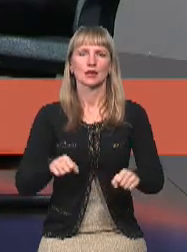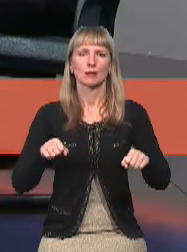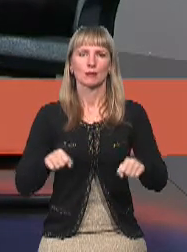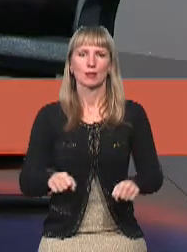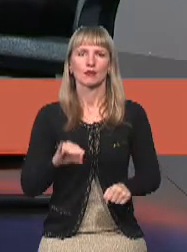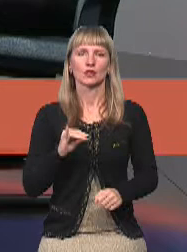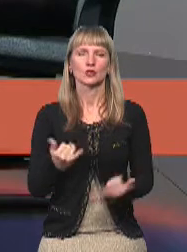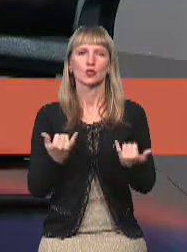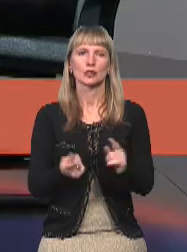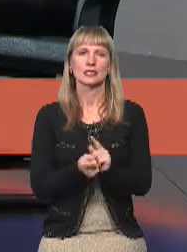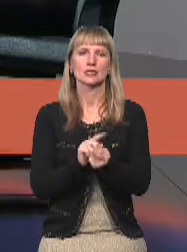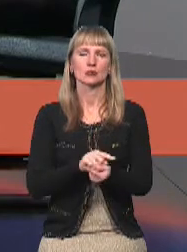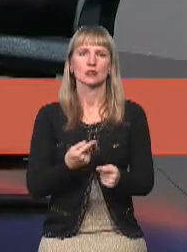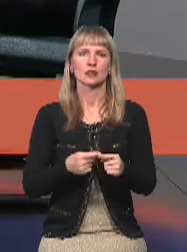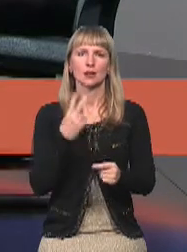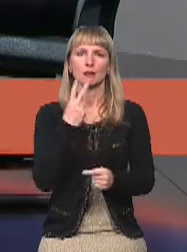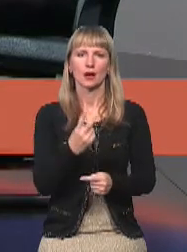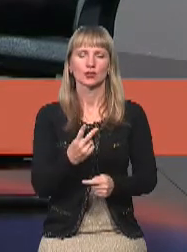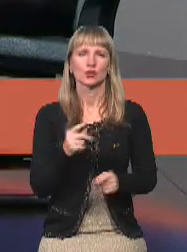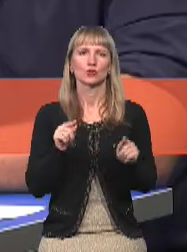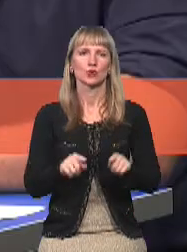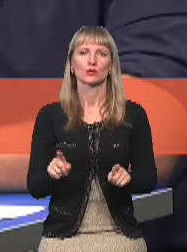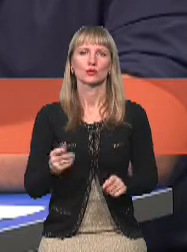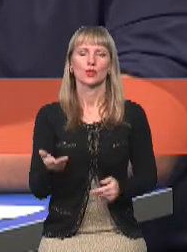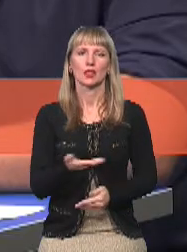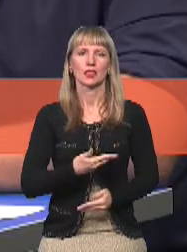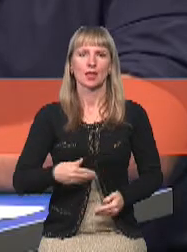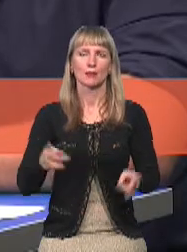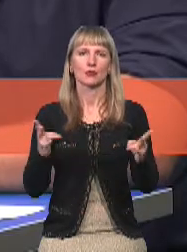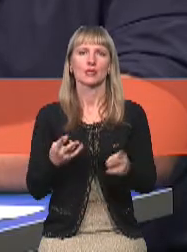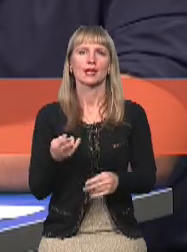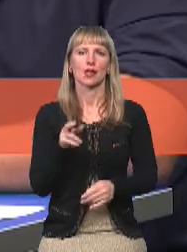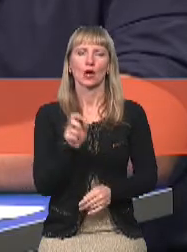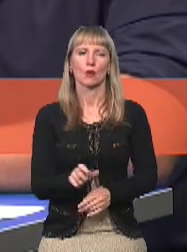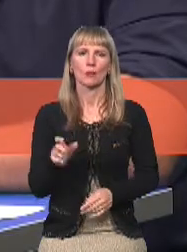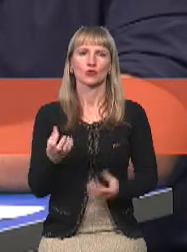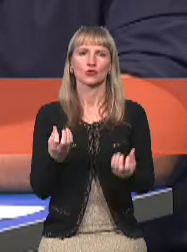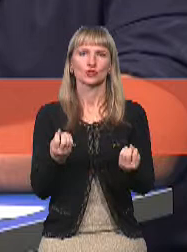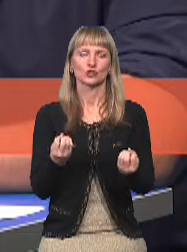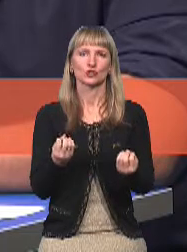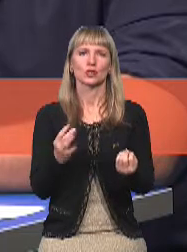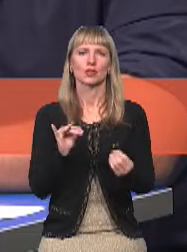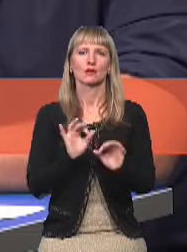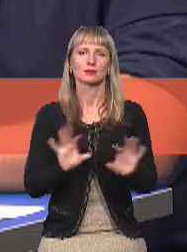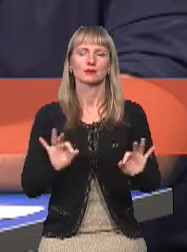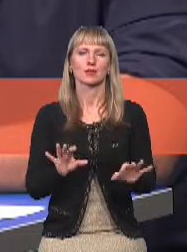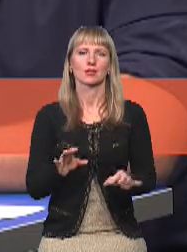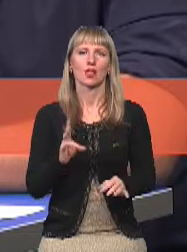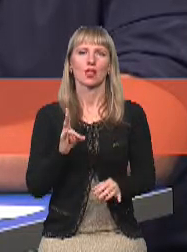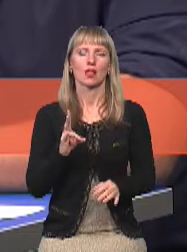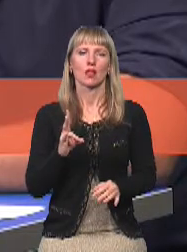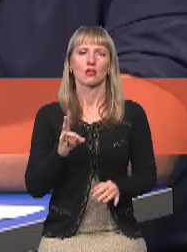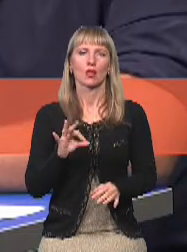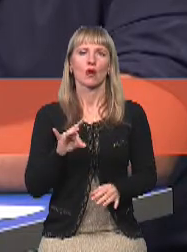І сьогодні змінюється це бачення, тому що нам потрібно для громадян ще також і тлумачити певні